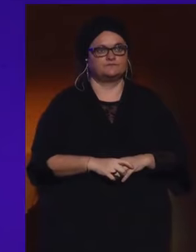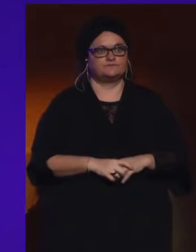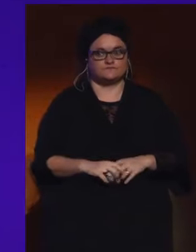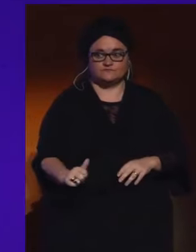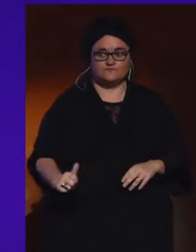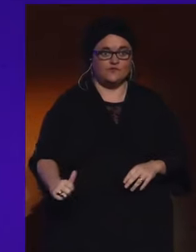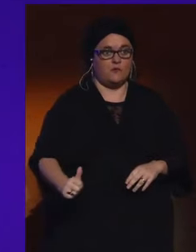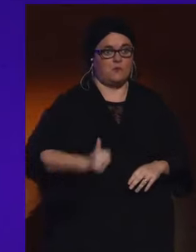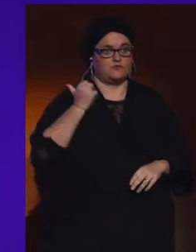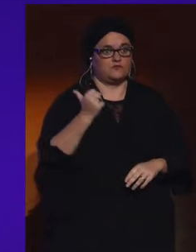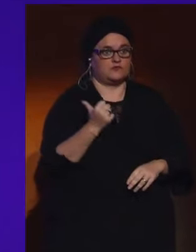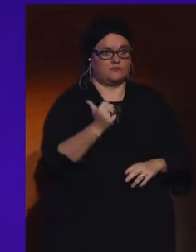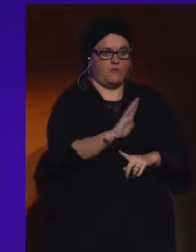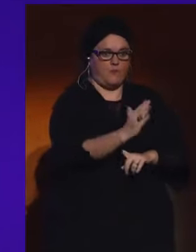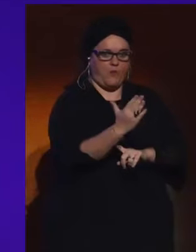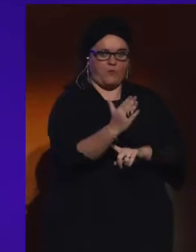Abagune berriak ari dira sortzen,